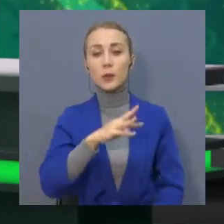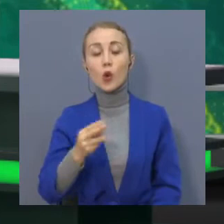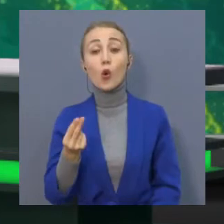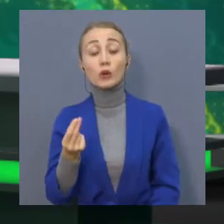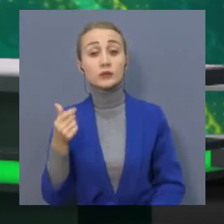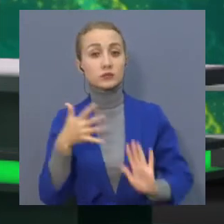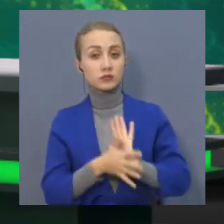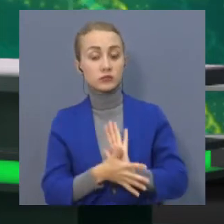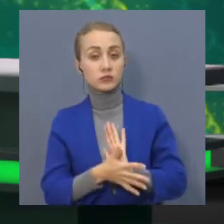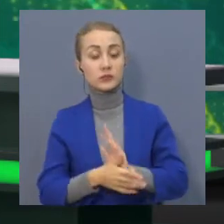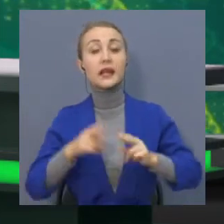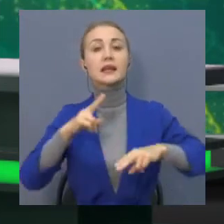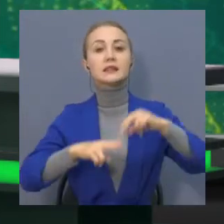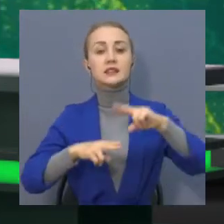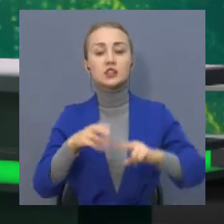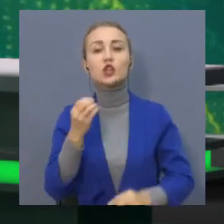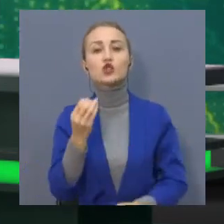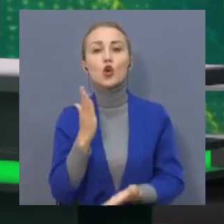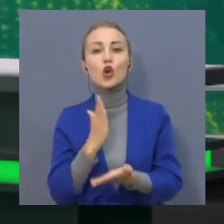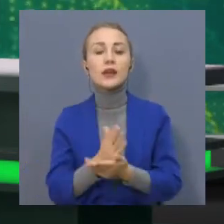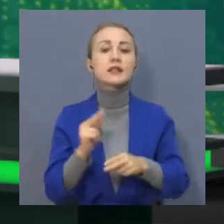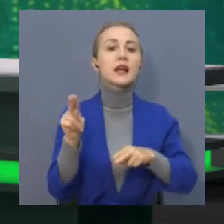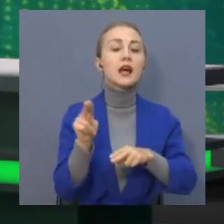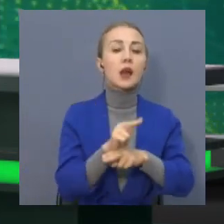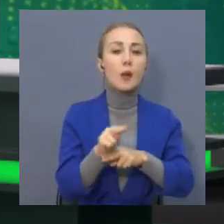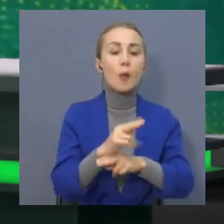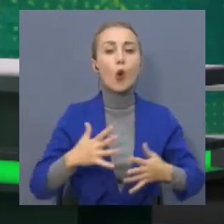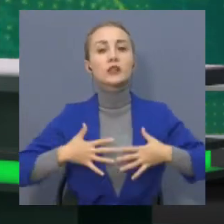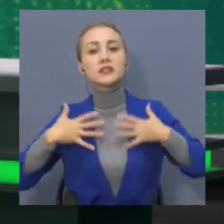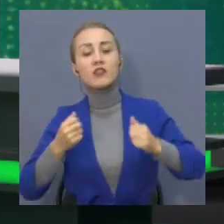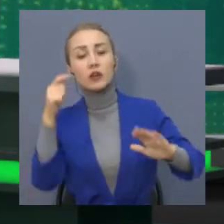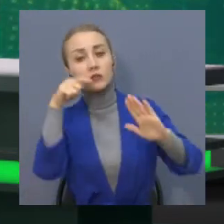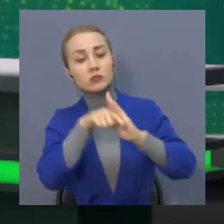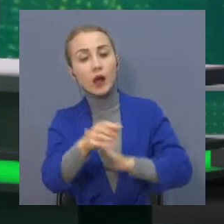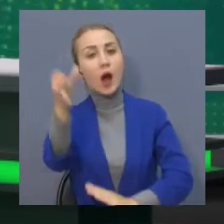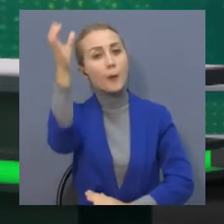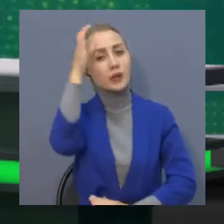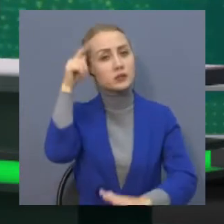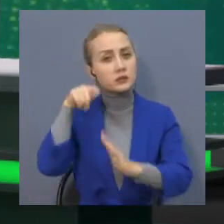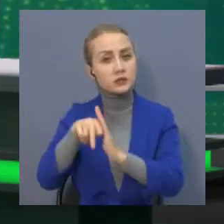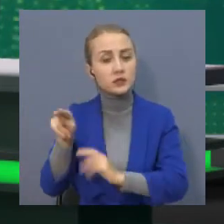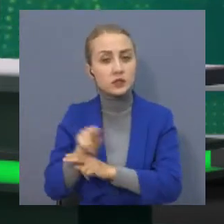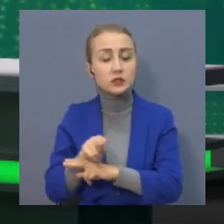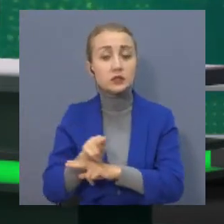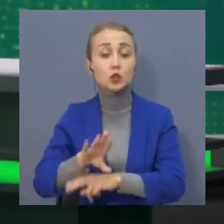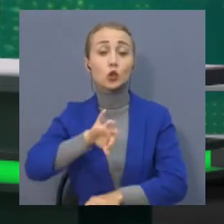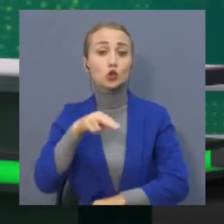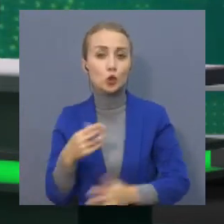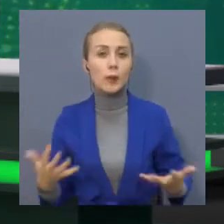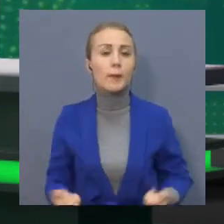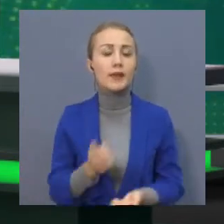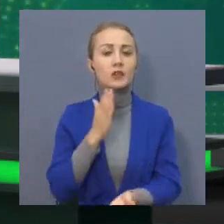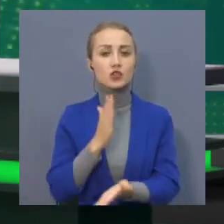беру нысандарына жөндеу жұмыстары жүргізіліп, әлеуметтік салаға қолдау көрсетілуде. Бұл бастамалар ауыл ел бесігі және жұмыспен қамтудың жол